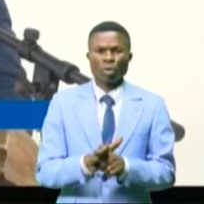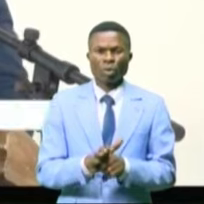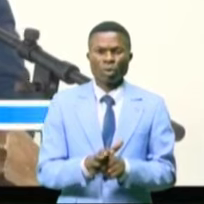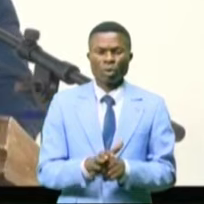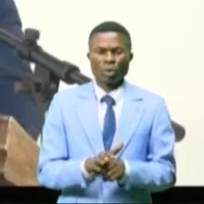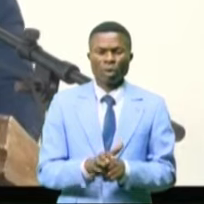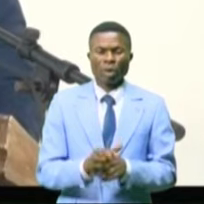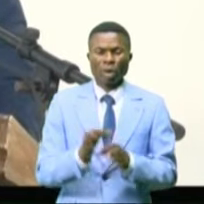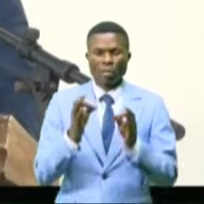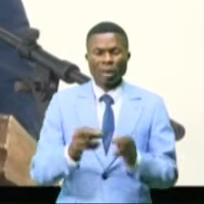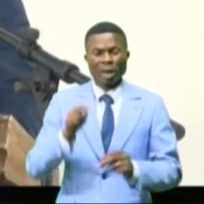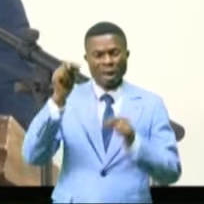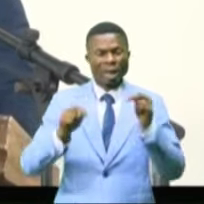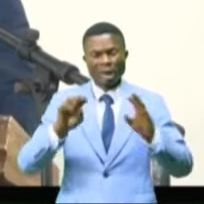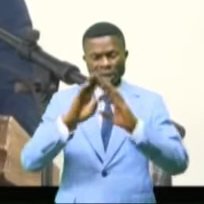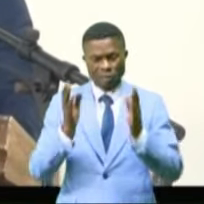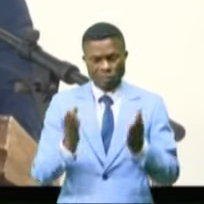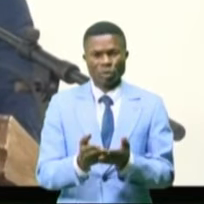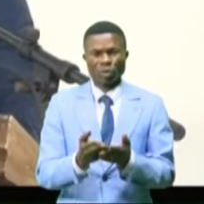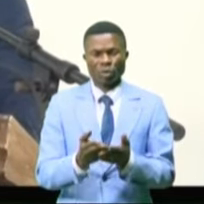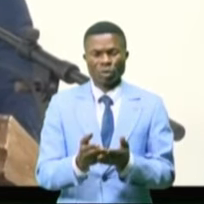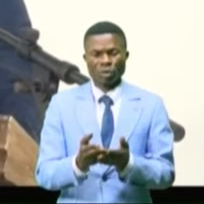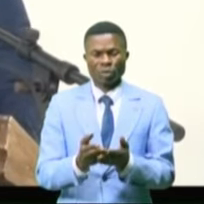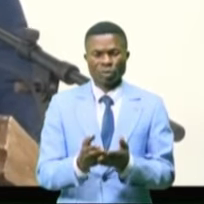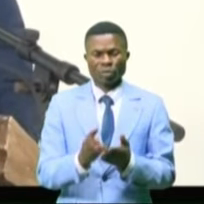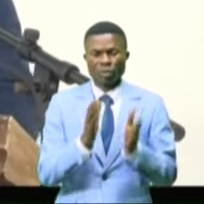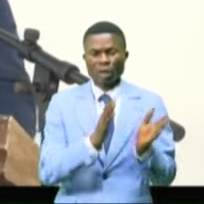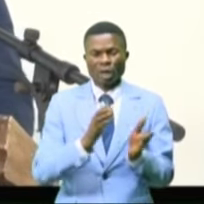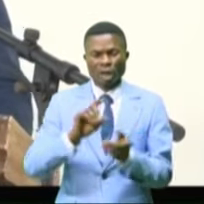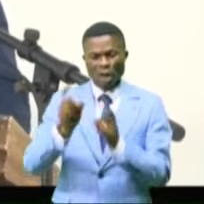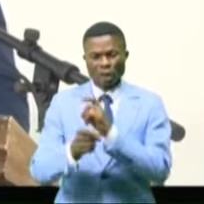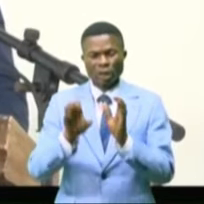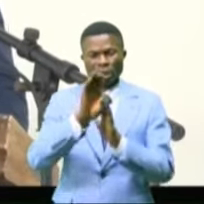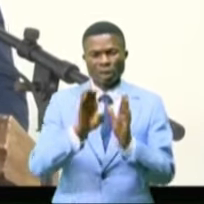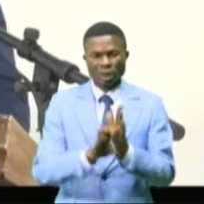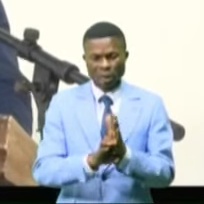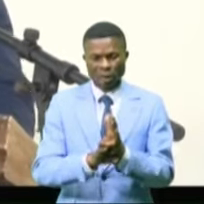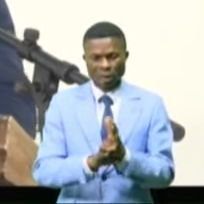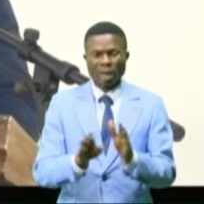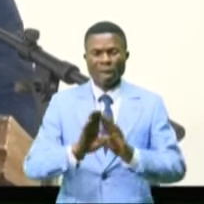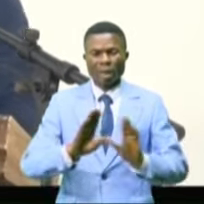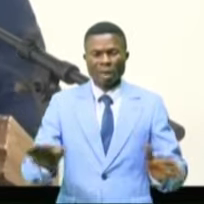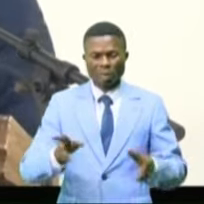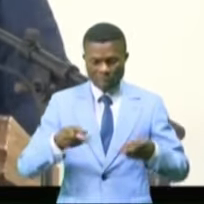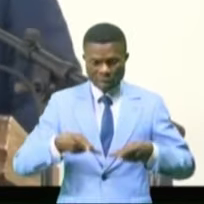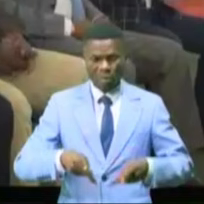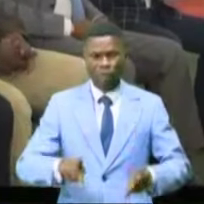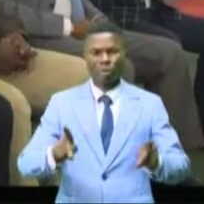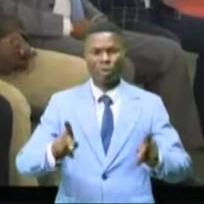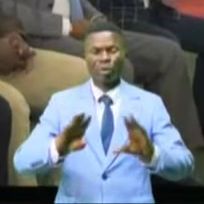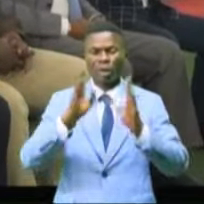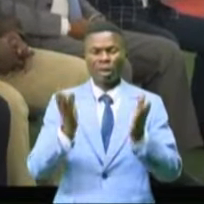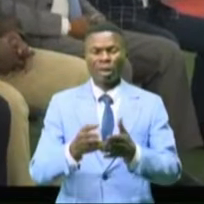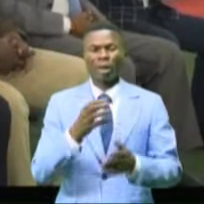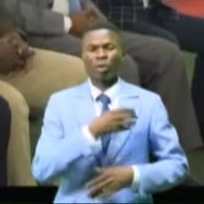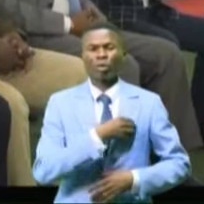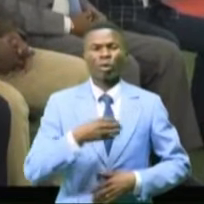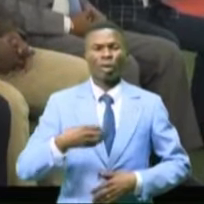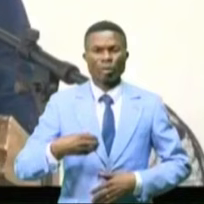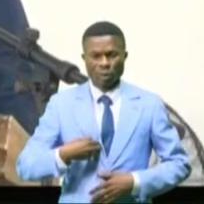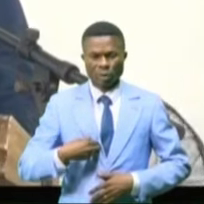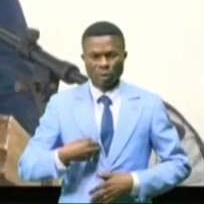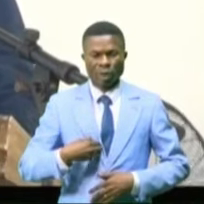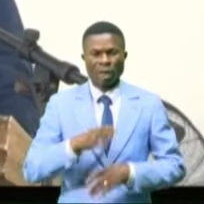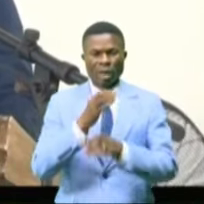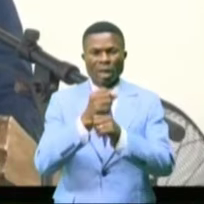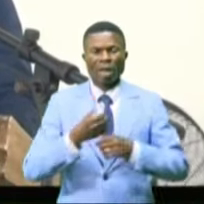à quelque niveau que ce soit, à l'amélioration des conditions susceptibles de permettre à toutes les femmes de